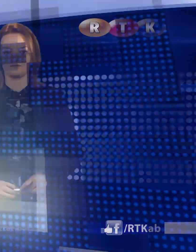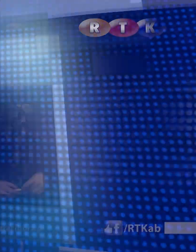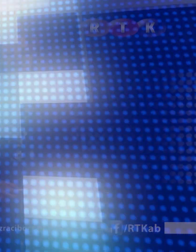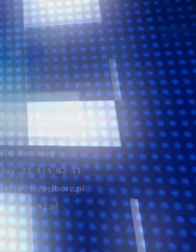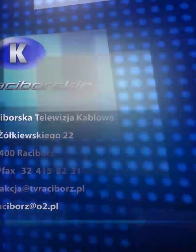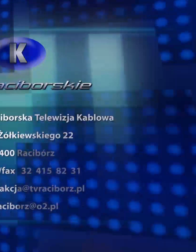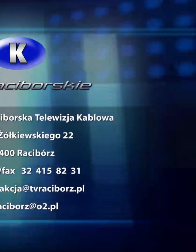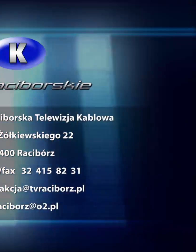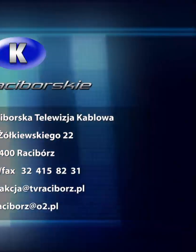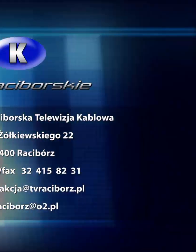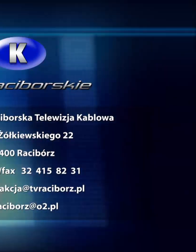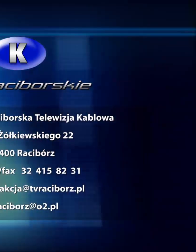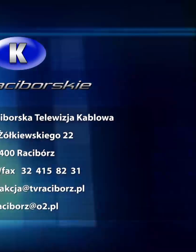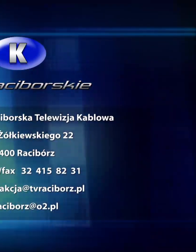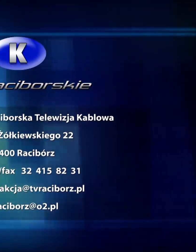zobaczenia.